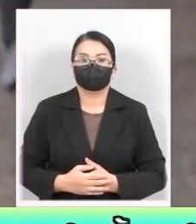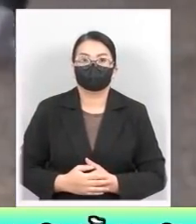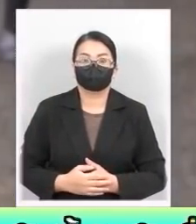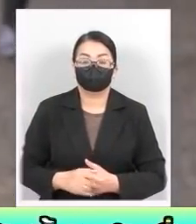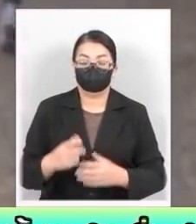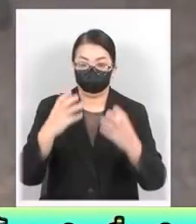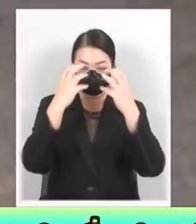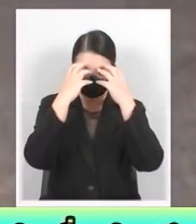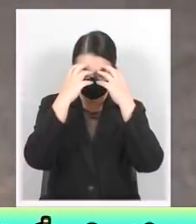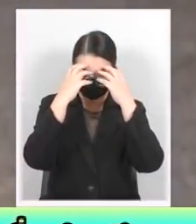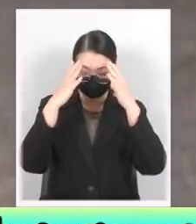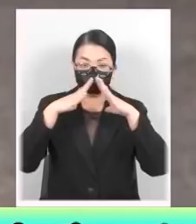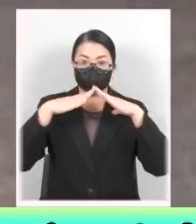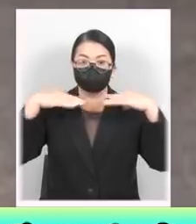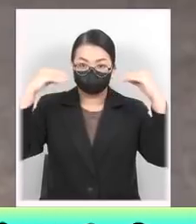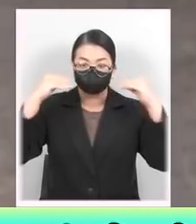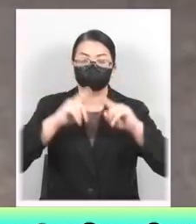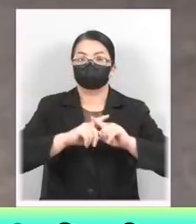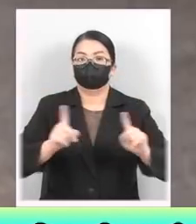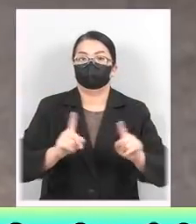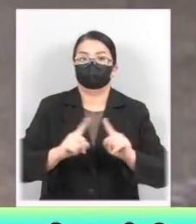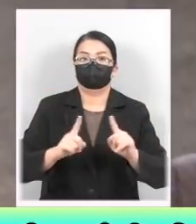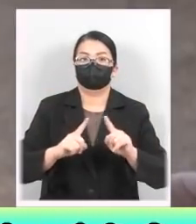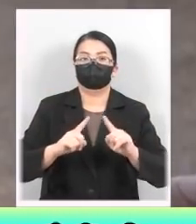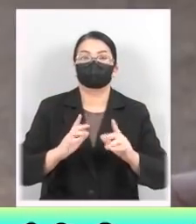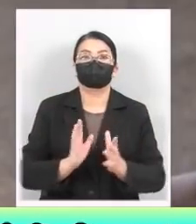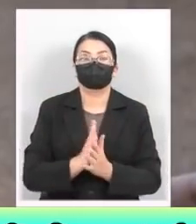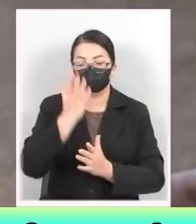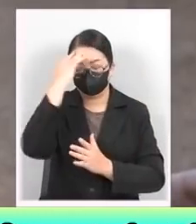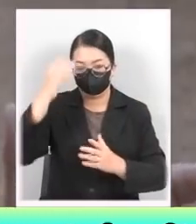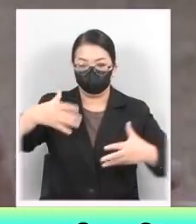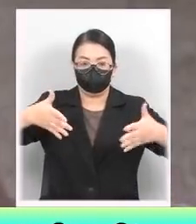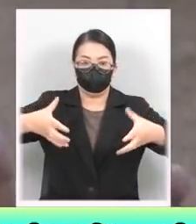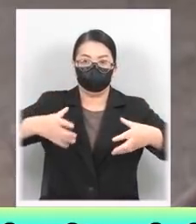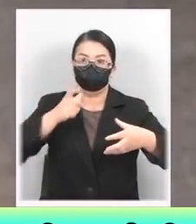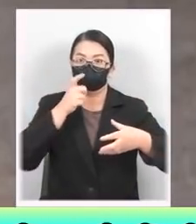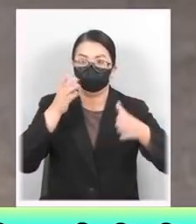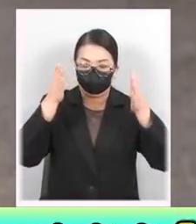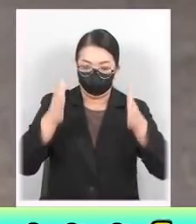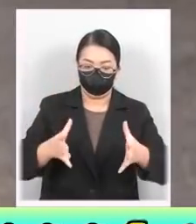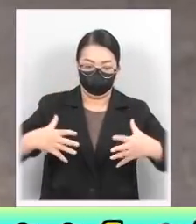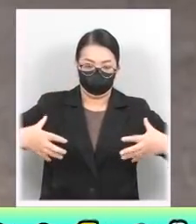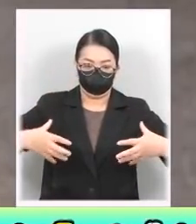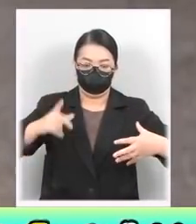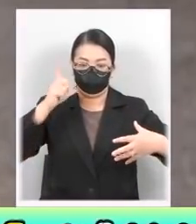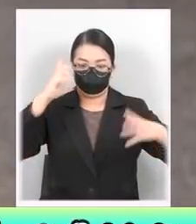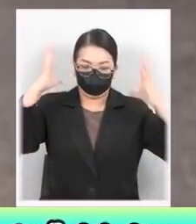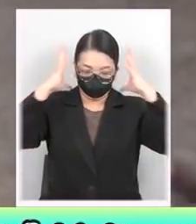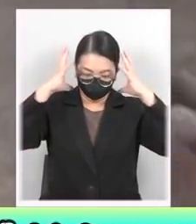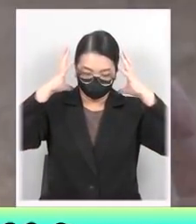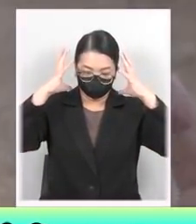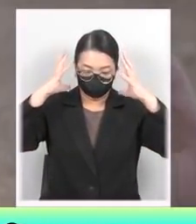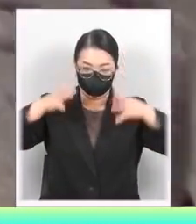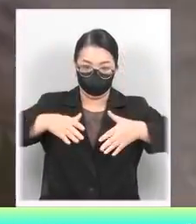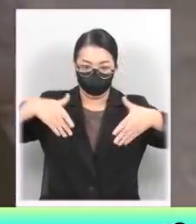นหรือไม่เหมือนหุ่นต่างๆเพราะอะไรฮะเพราะรูปร่างของหุ่นเนี่ยนะมันเป็นรูปร่างลักษณะของวิถีชาวบ้านเห็นว่